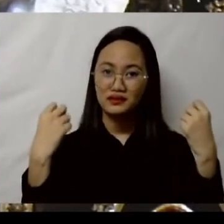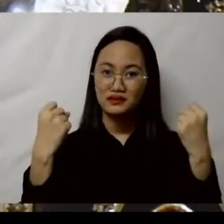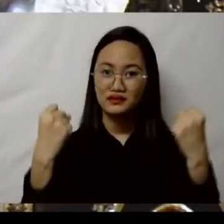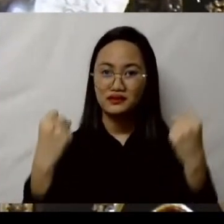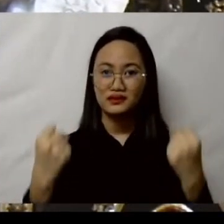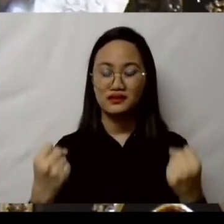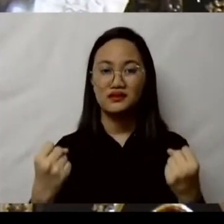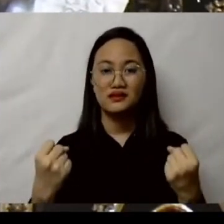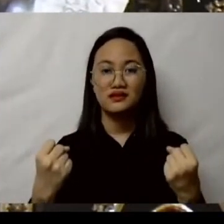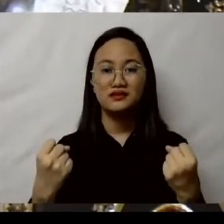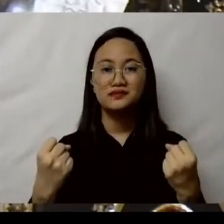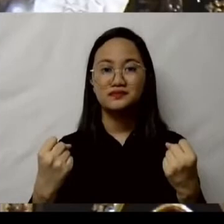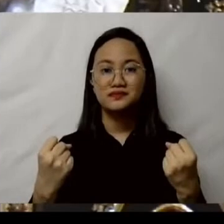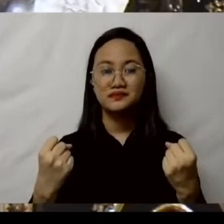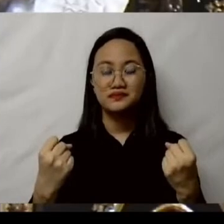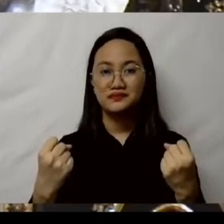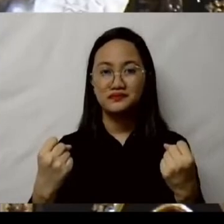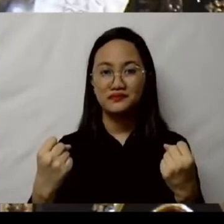makapangyarihan